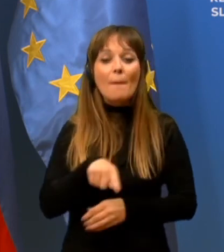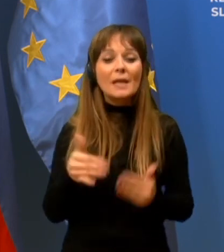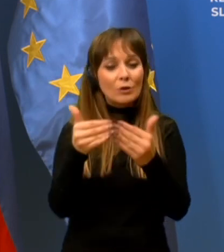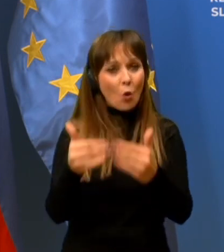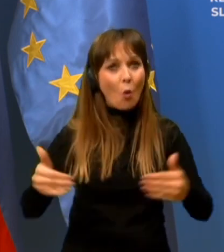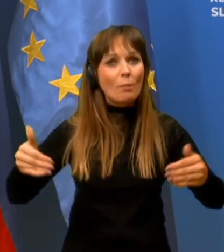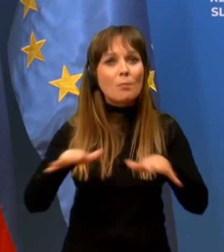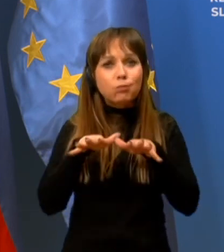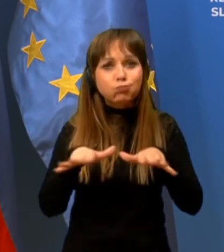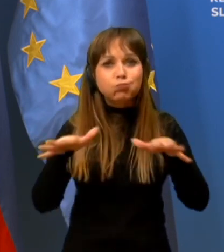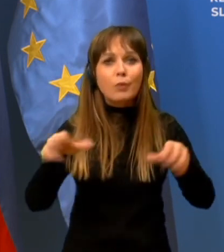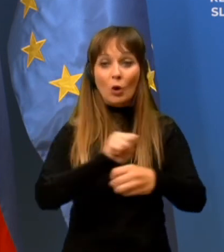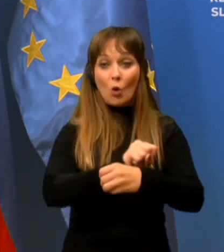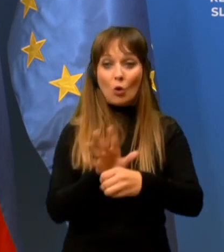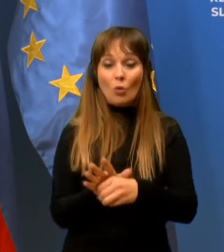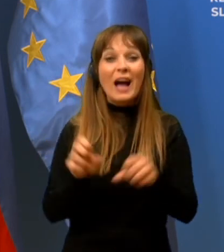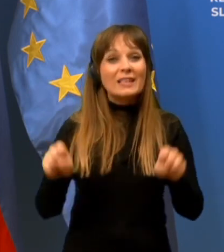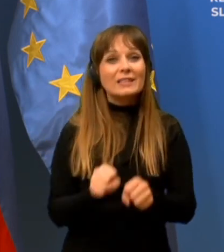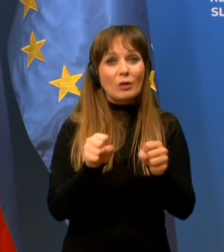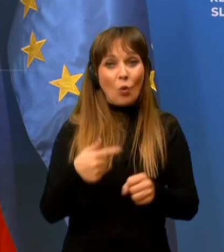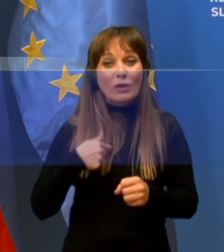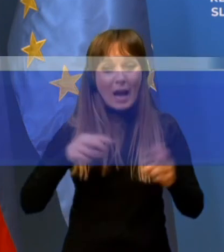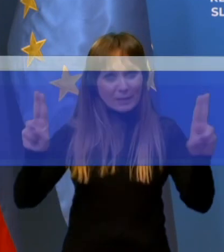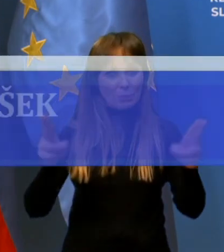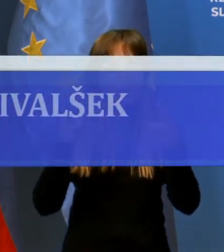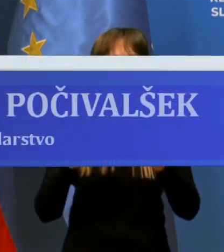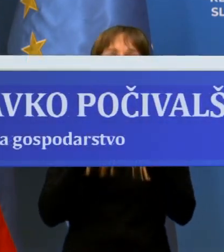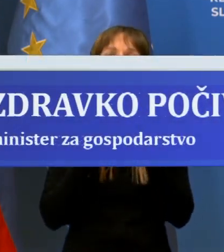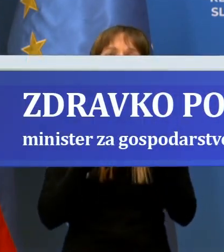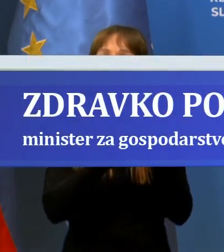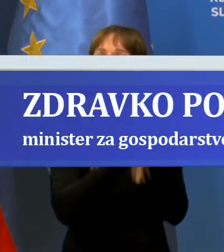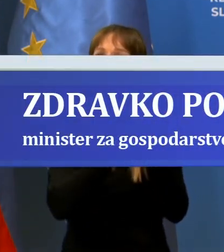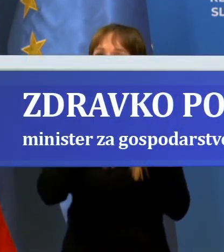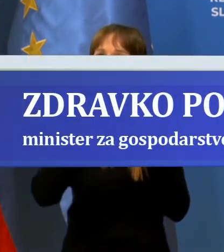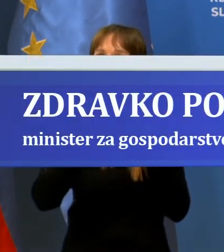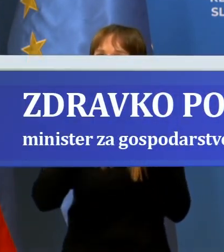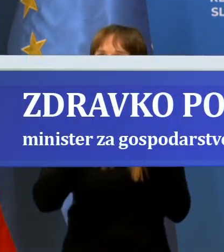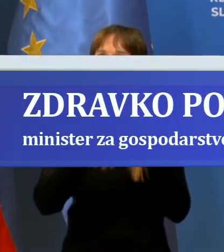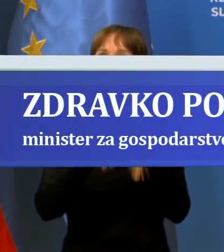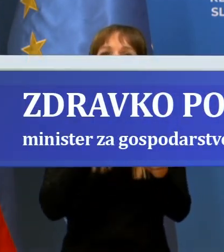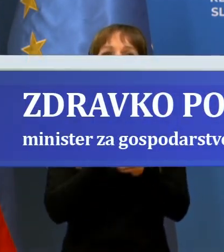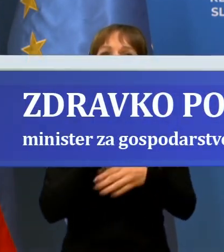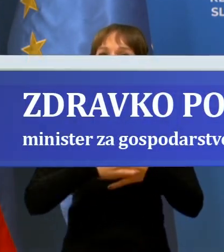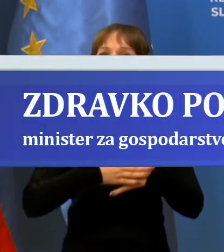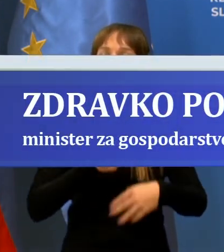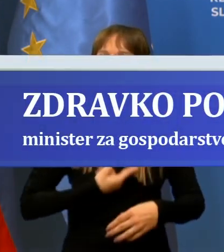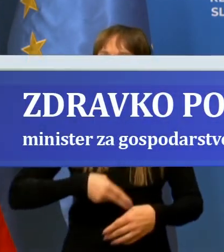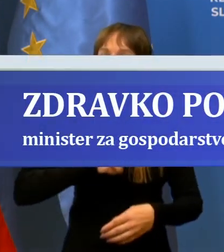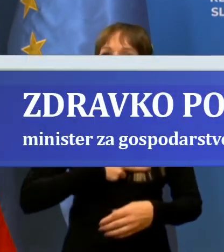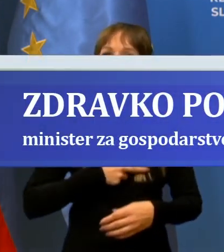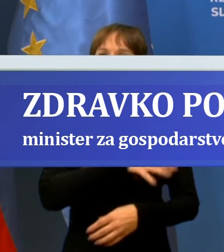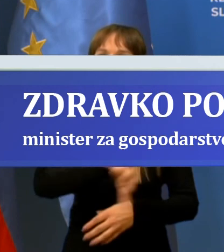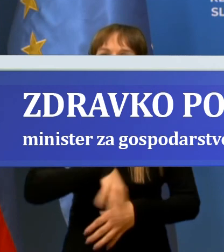širjenje koronavirusa. Zato vas pozivam, bodite dober zgled in nosilci soodgovornosti v naših